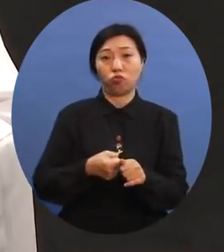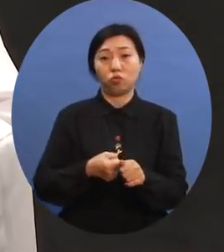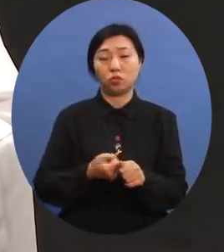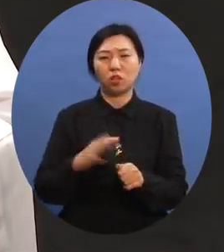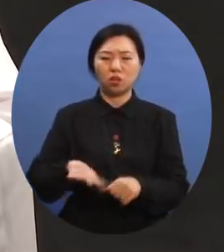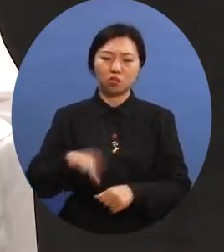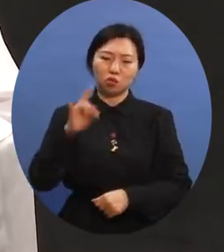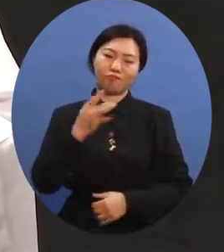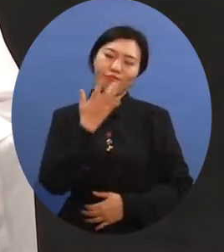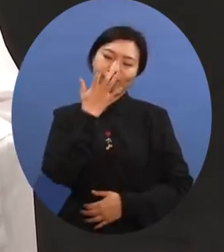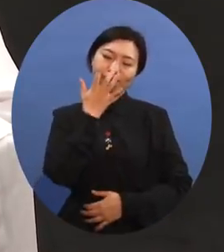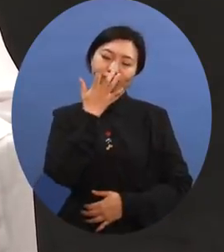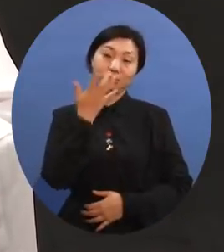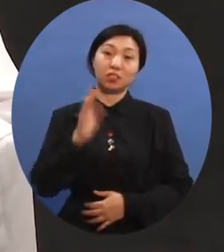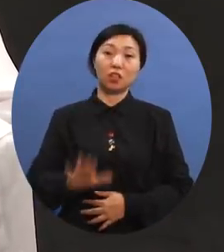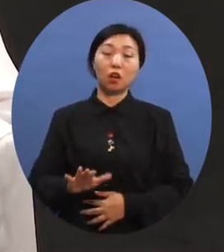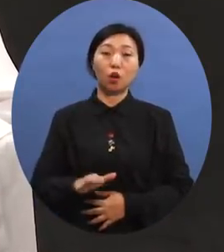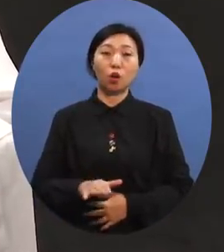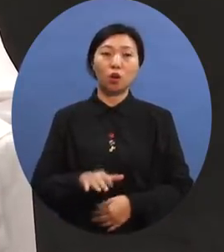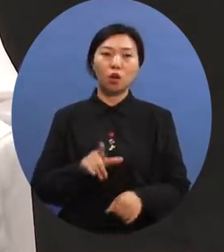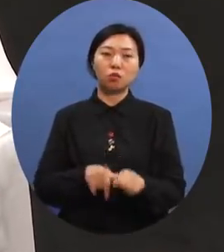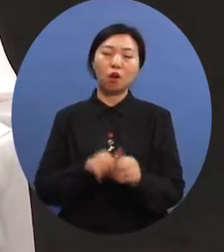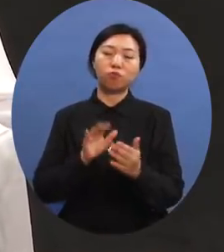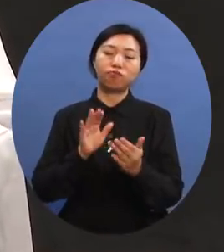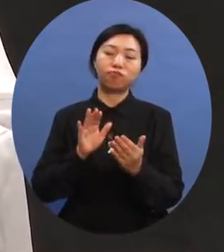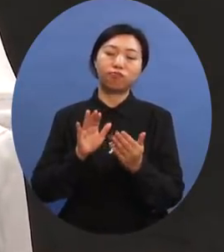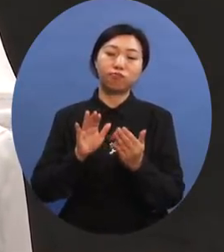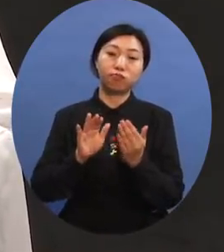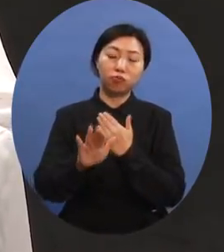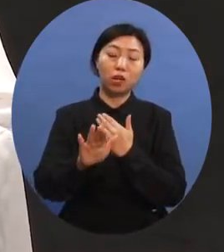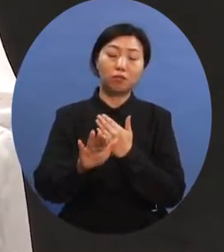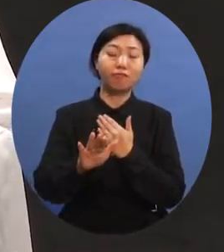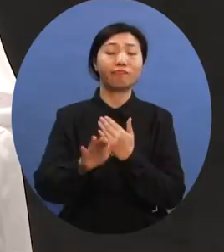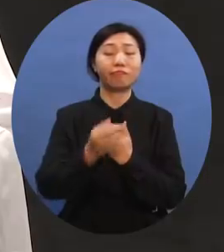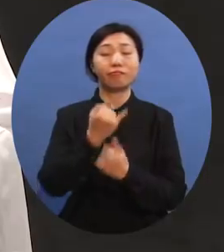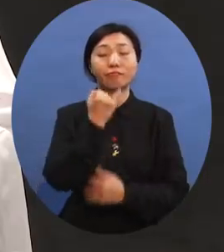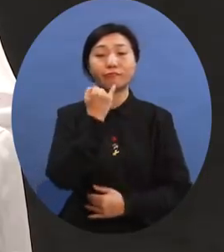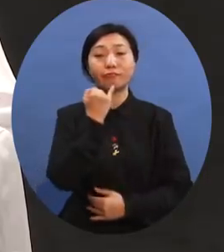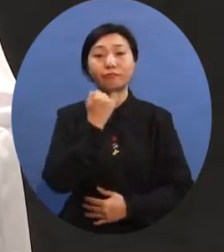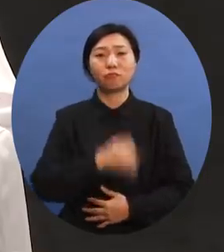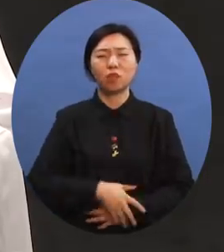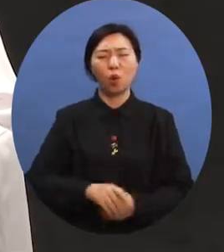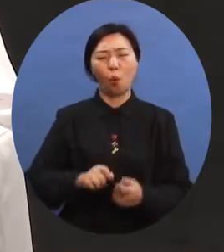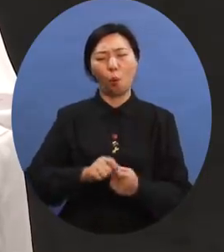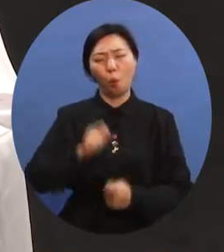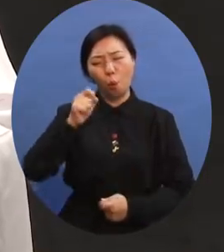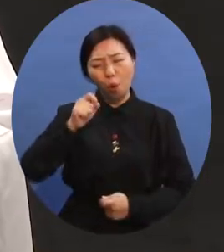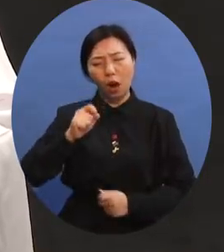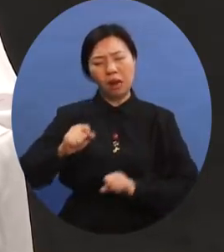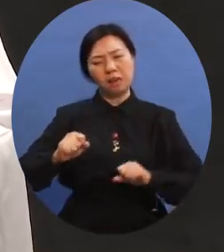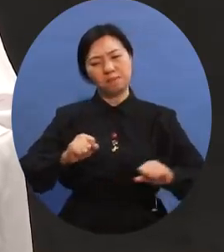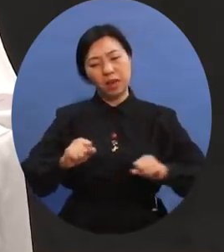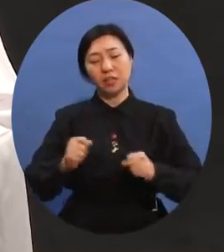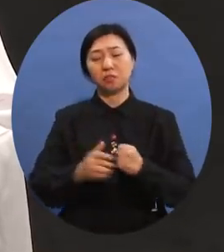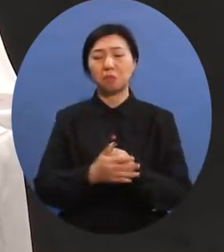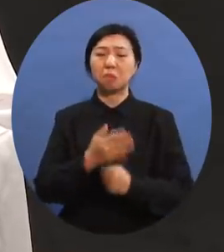그런데도 처음에는 별로였는데 오래 지나고 보니 괜찮네, 이것도 오래 하니까.